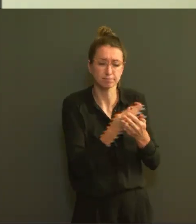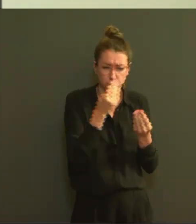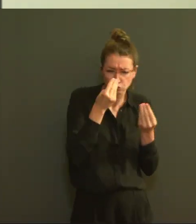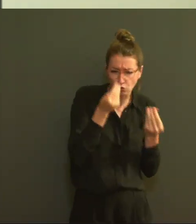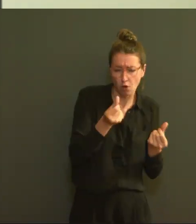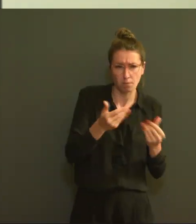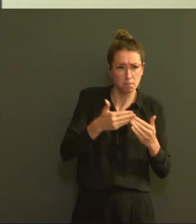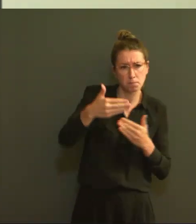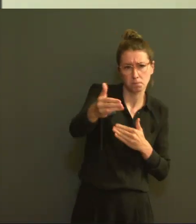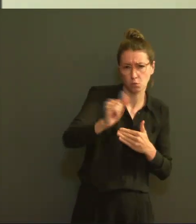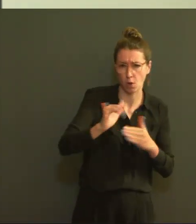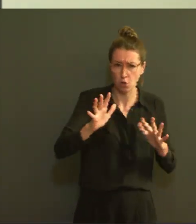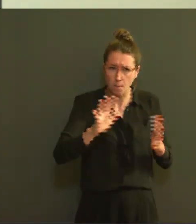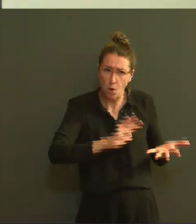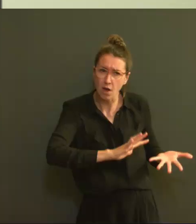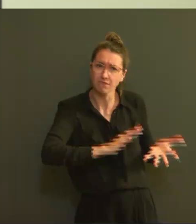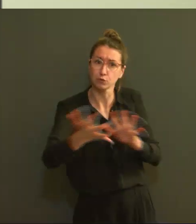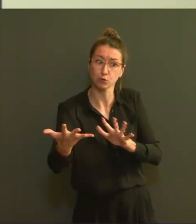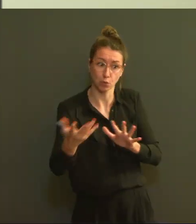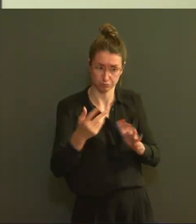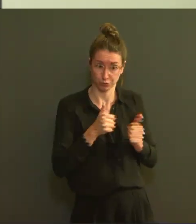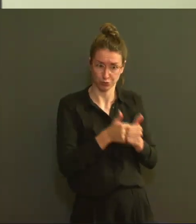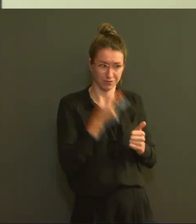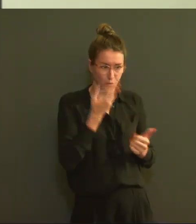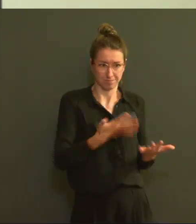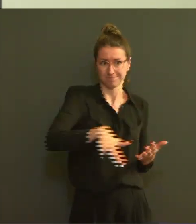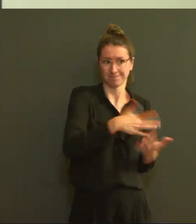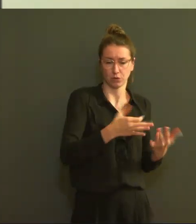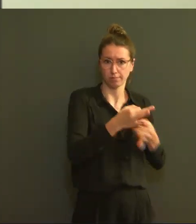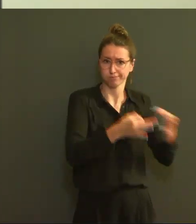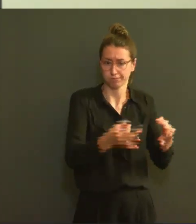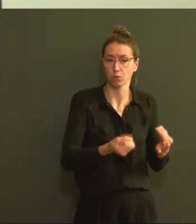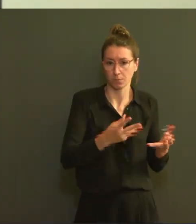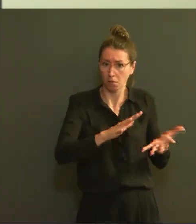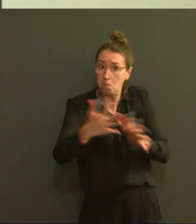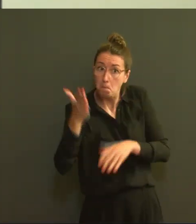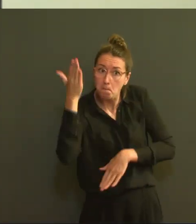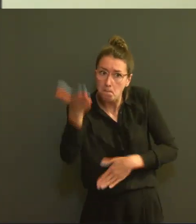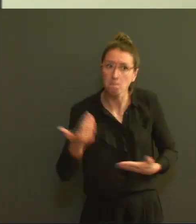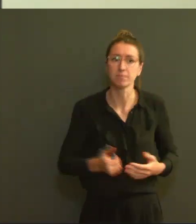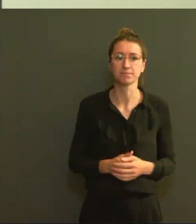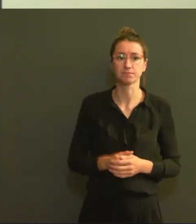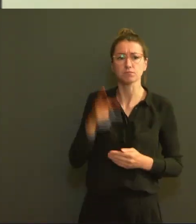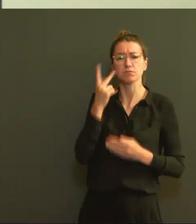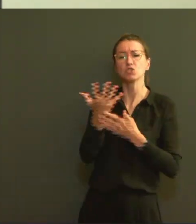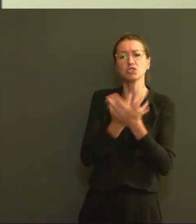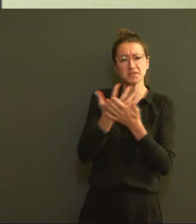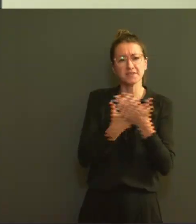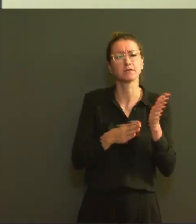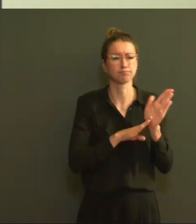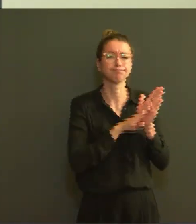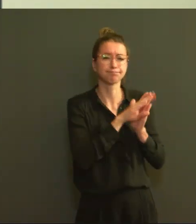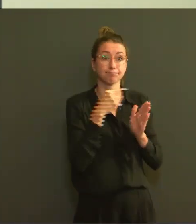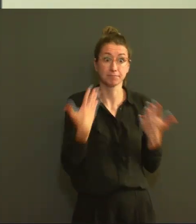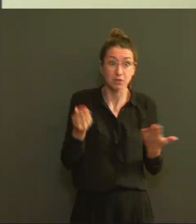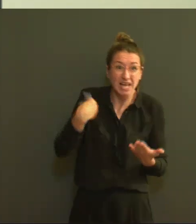Alors, les chiffres en hausse ne signifient pas nécessairement que la situation est très sévère aujourd'hui, mais ils représentent un signal